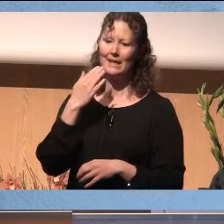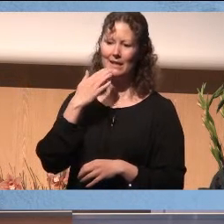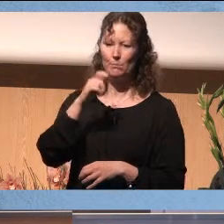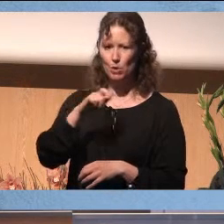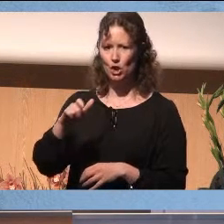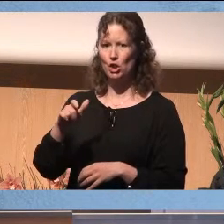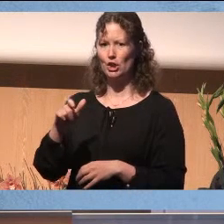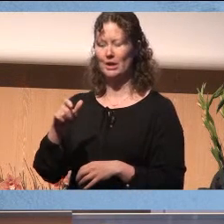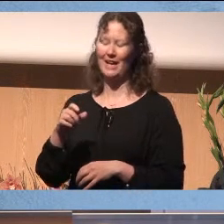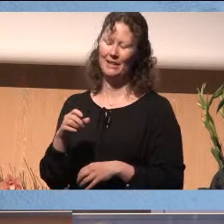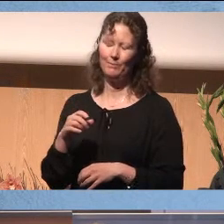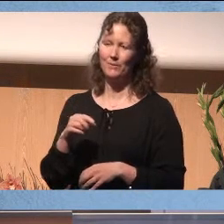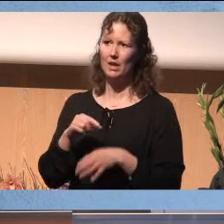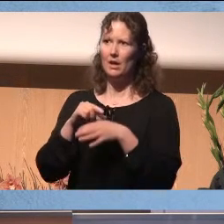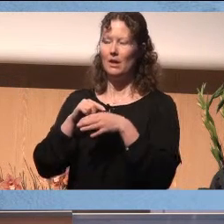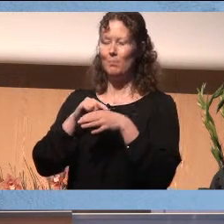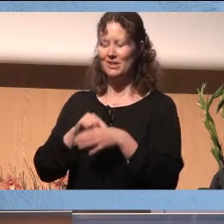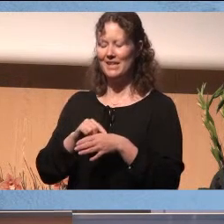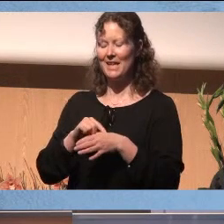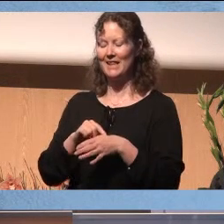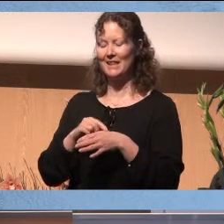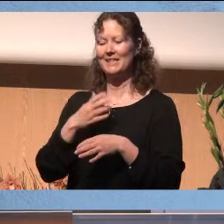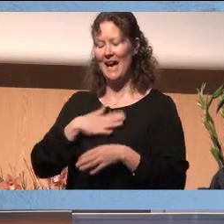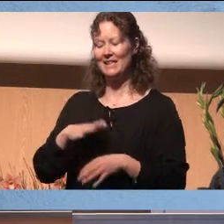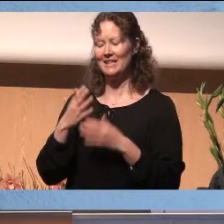pasientens helsetjeneste, unnskyld.